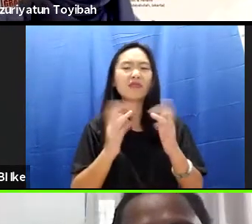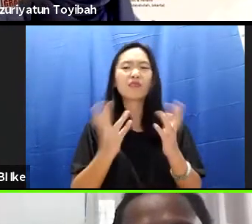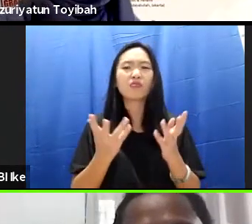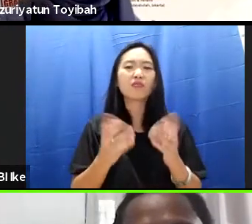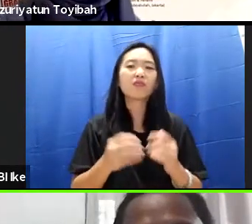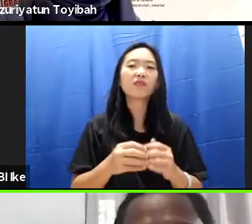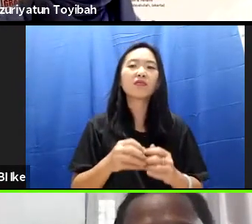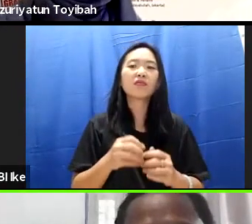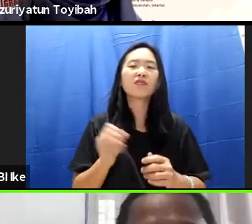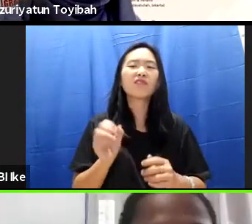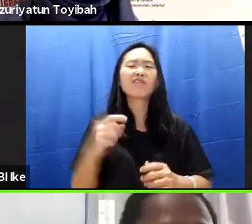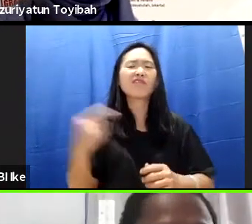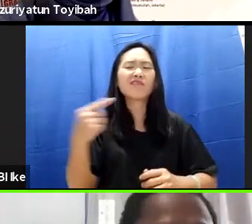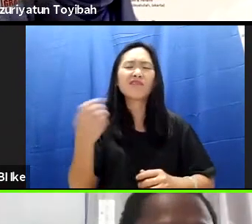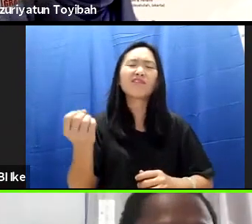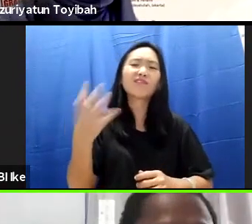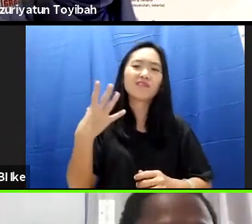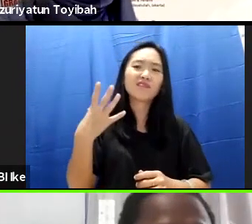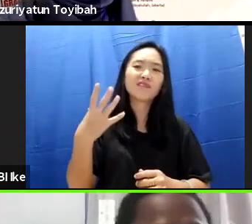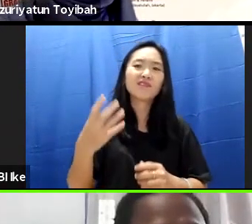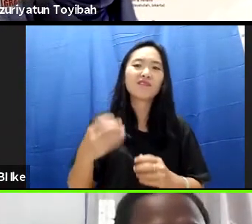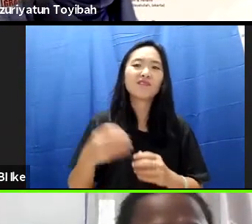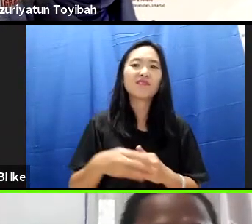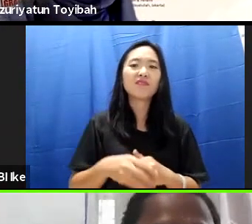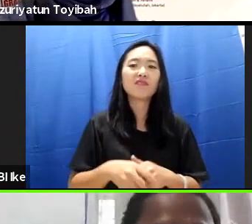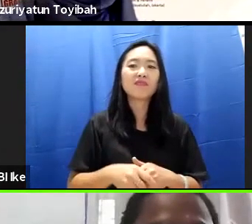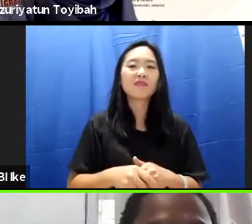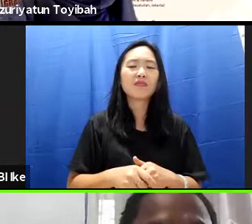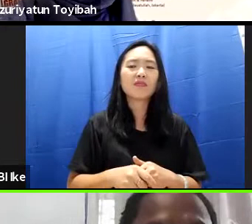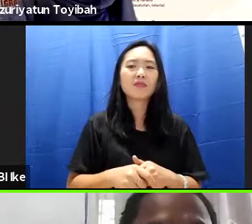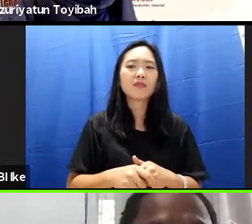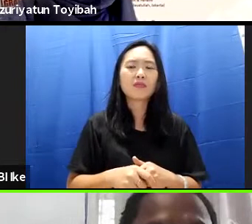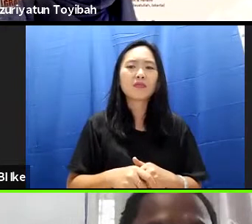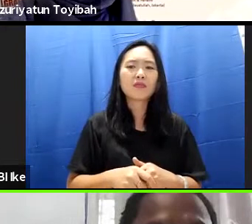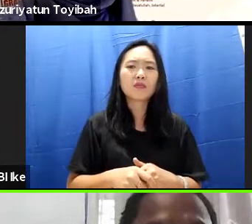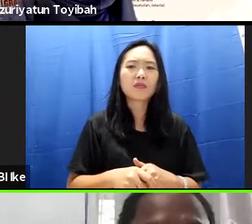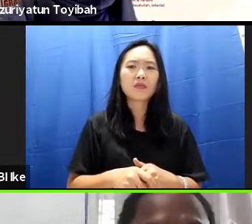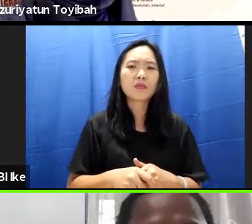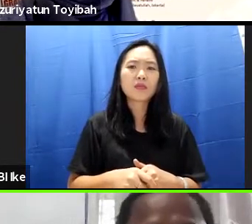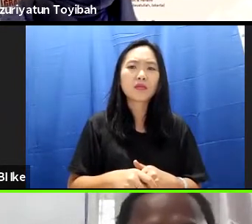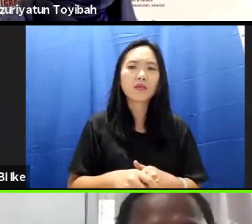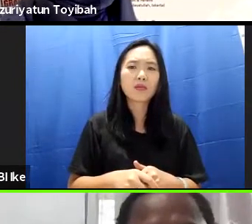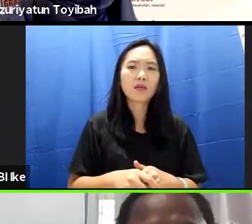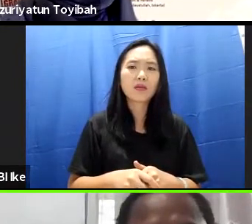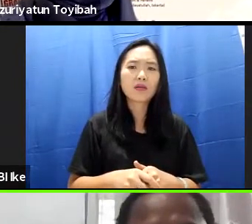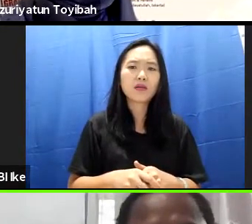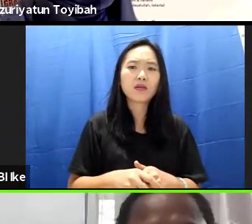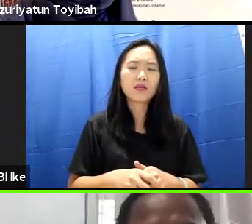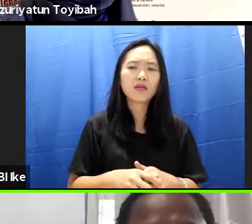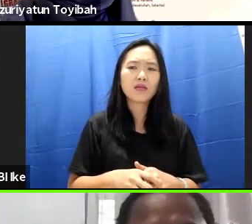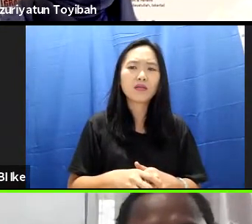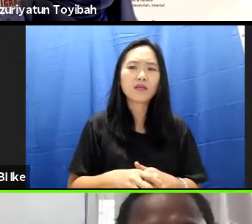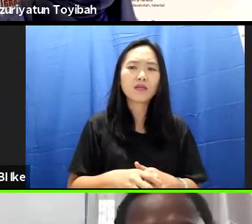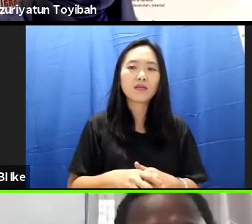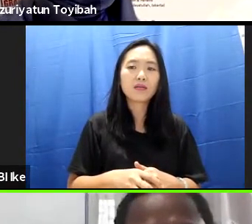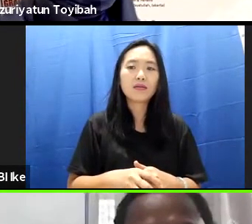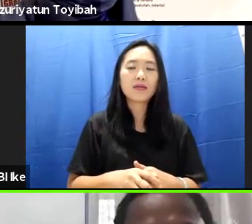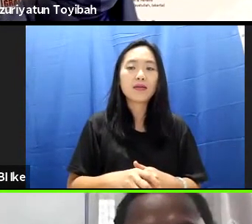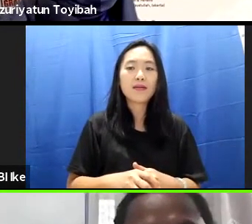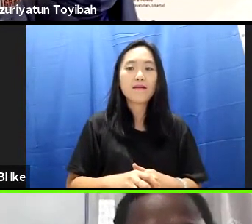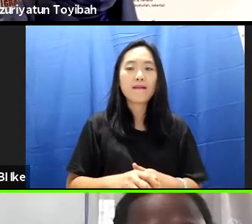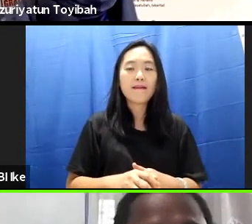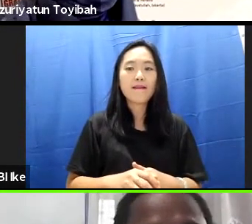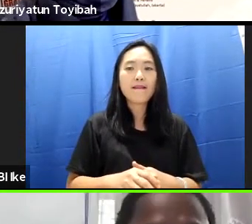salah satu, kontak dengan sinetron-sinetron yang menampilkan bukan yang